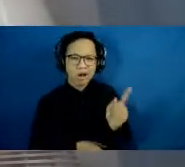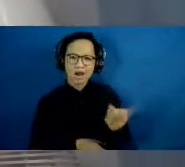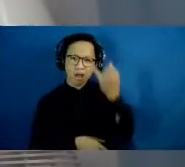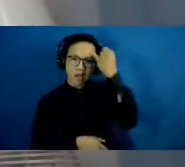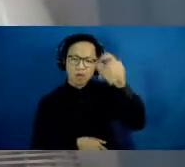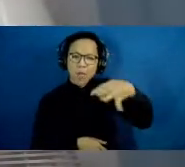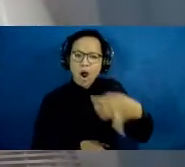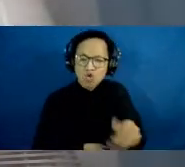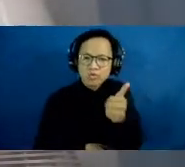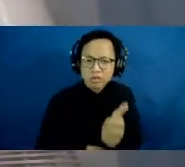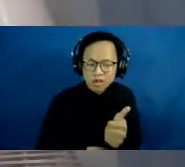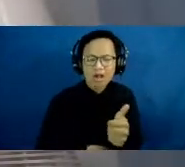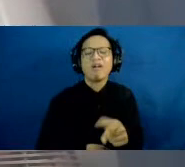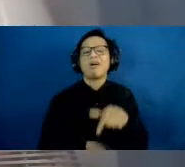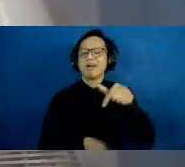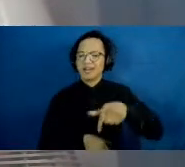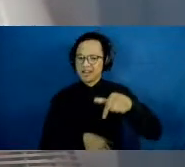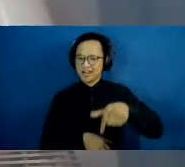hati-hati memang